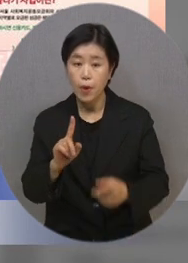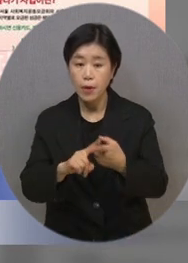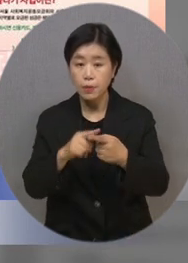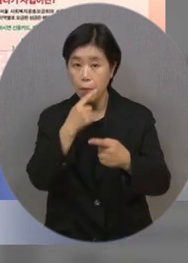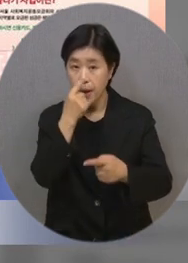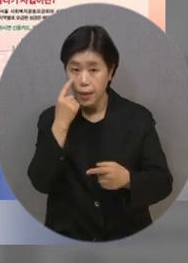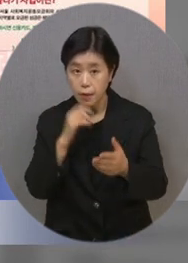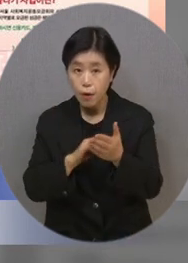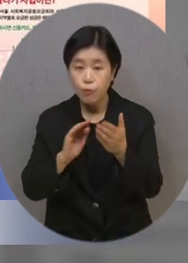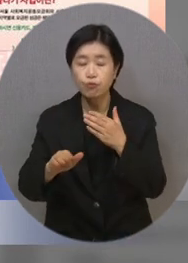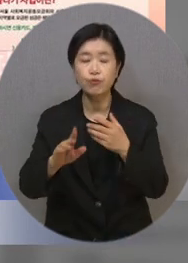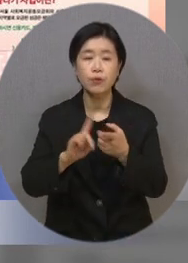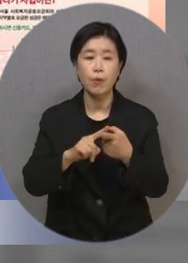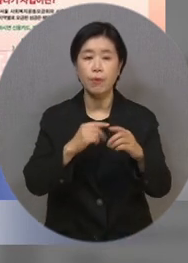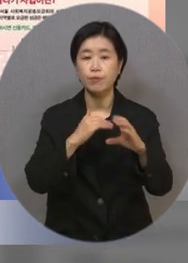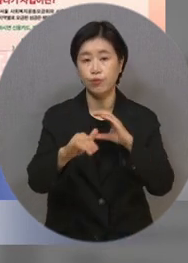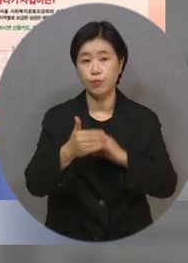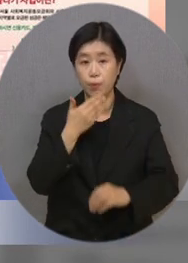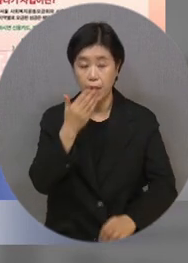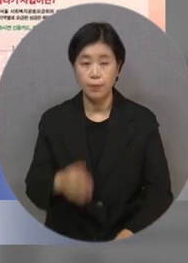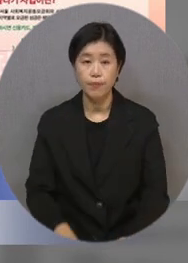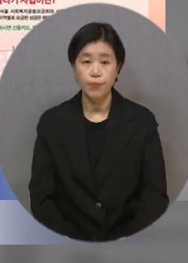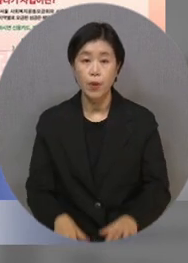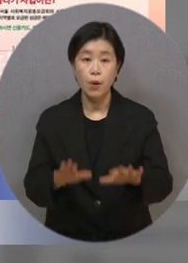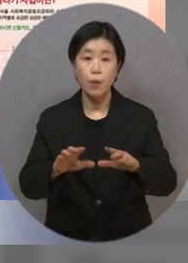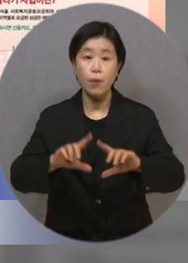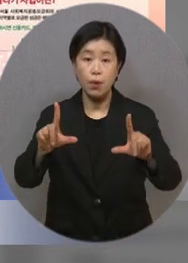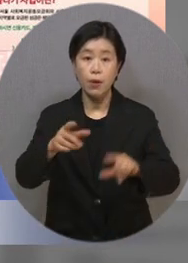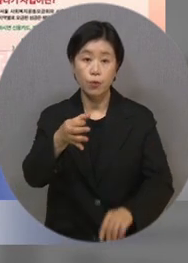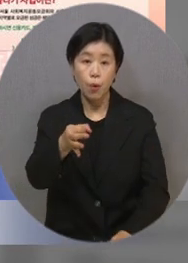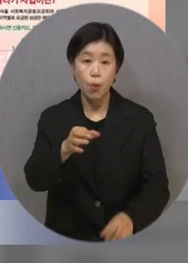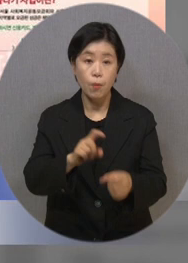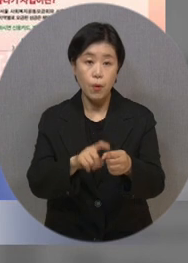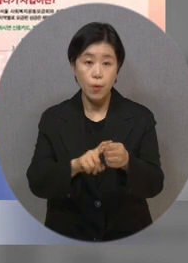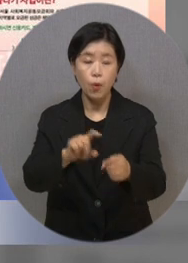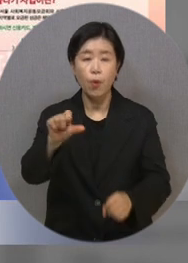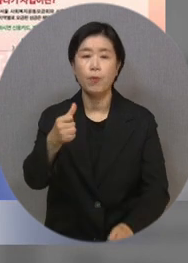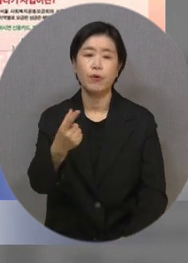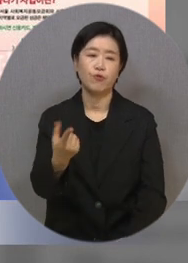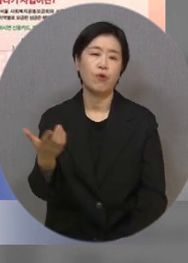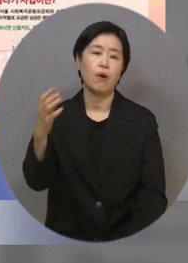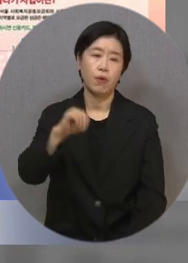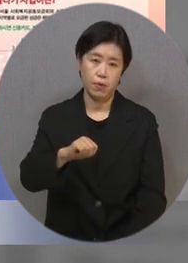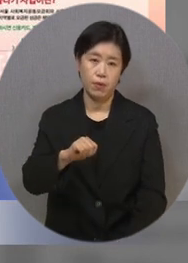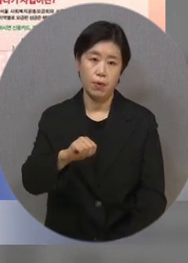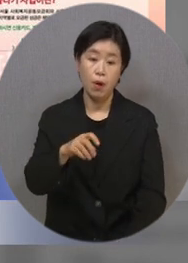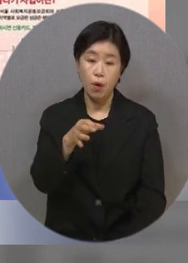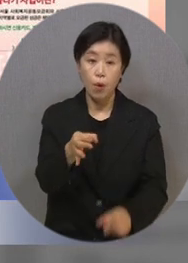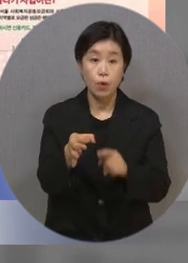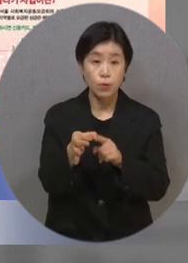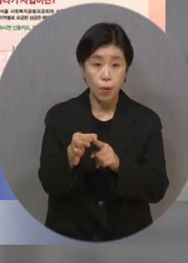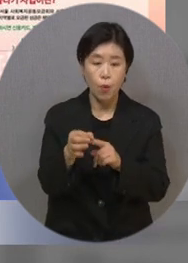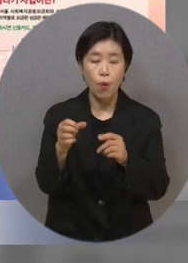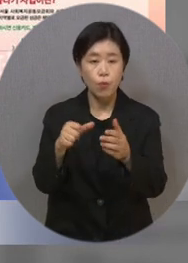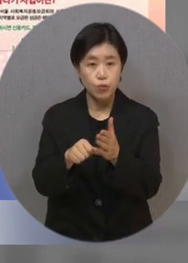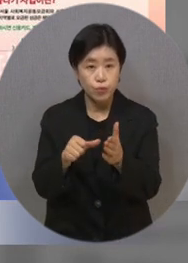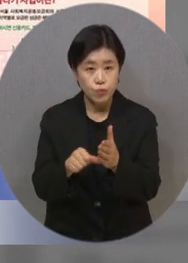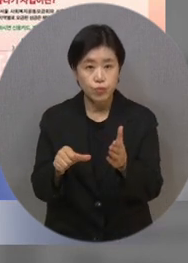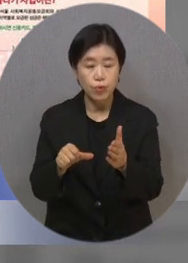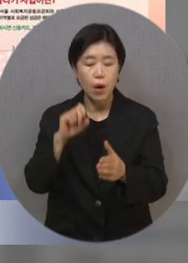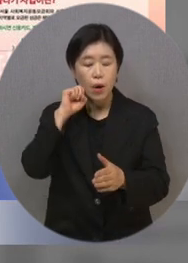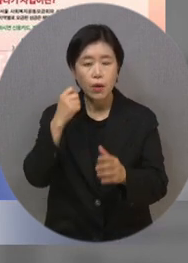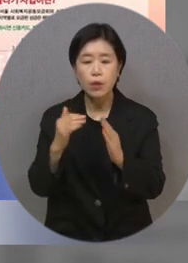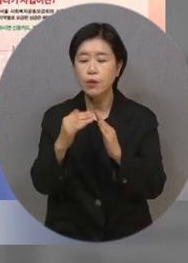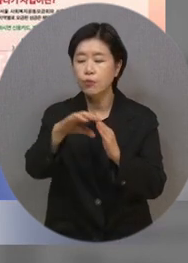올해 모금 목표액은 506억 원으로 모집된 성품은 즉시 어려운 이웃과 복지 사각 지대에 배분될